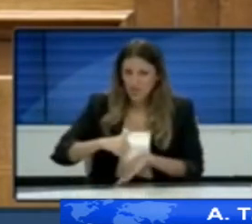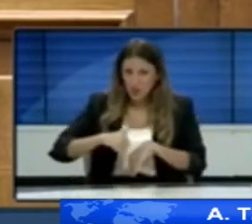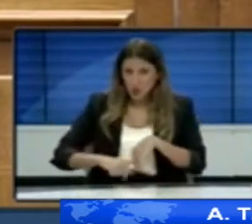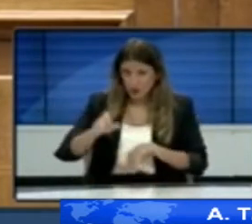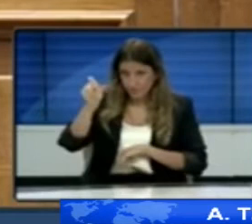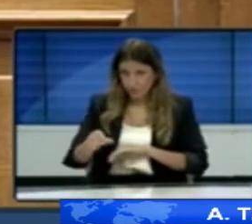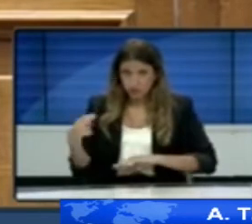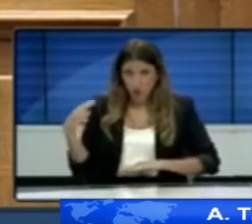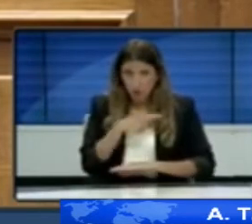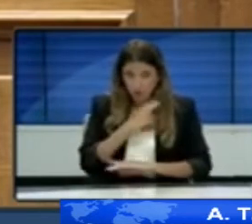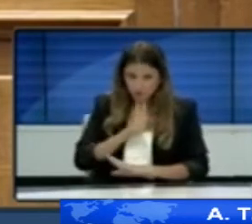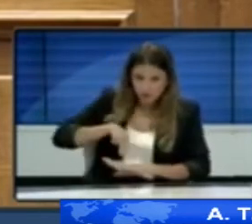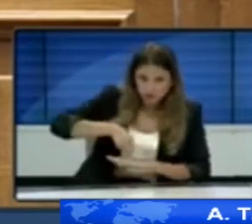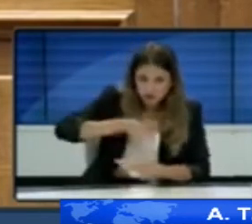λεπτά